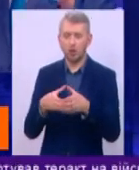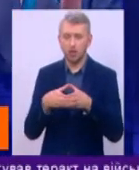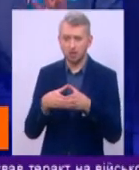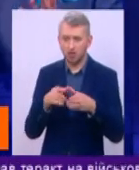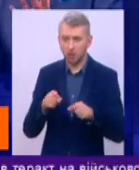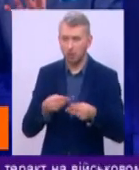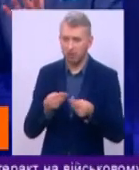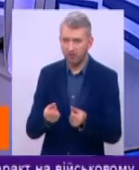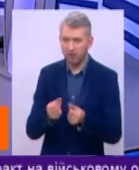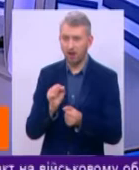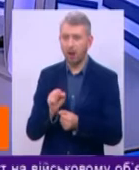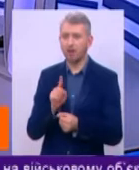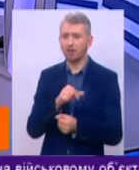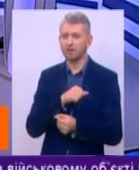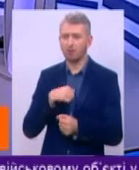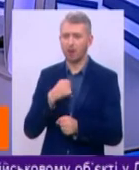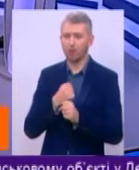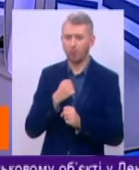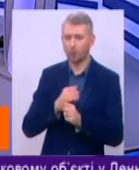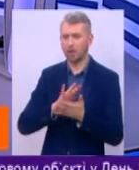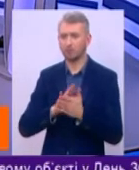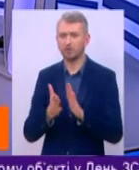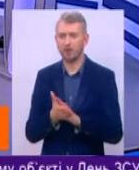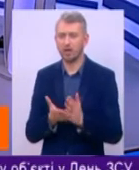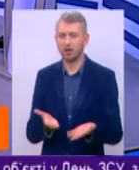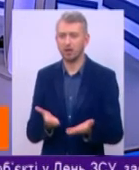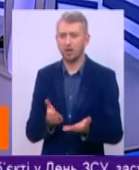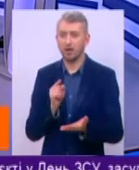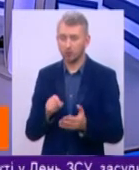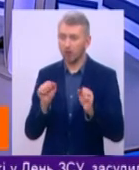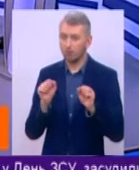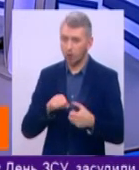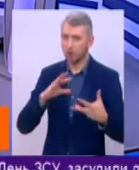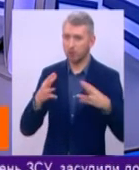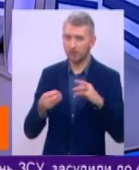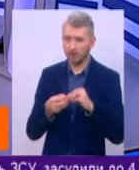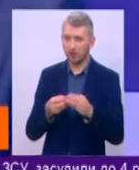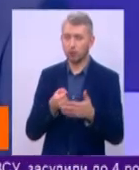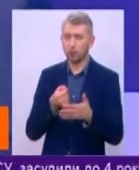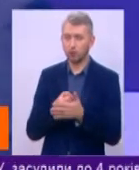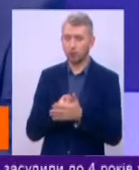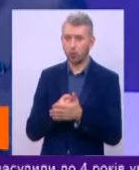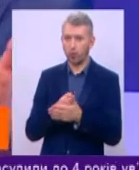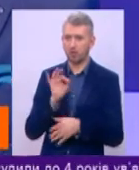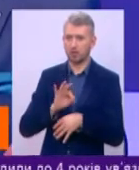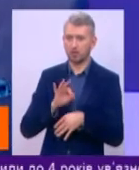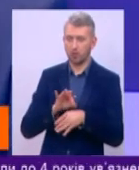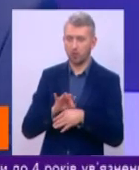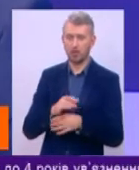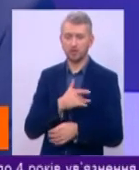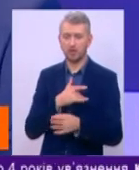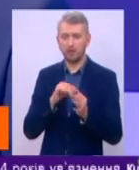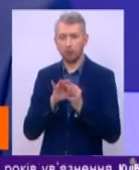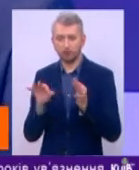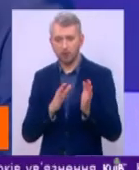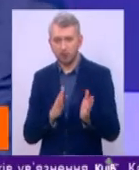але сама робота, атмосфера, вона ж може призвести до захворювань і